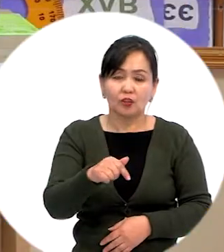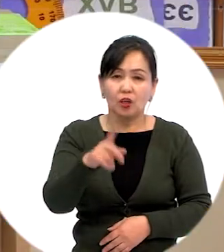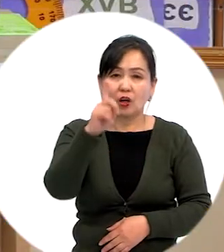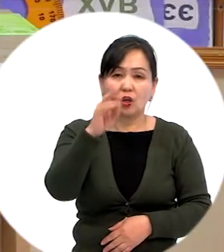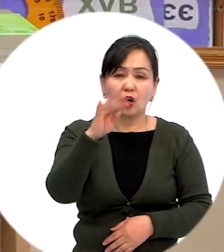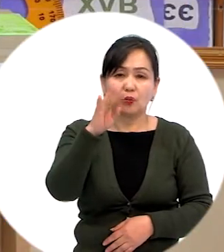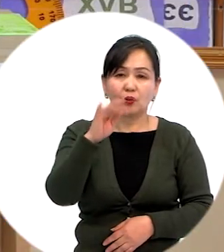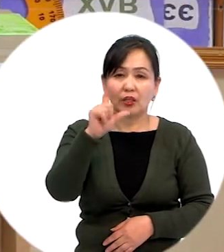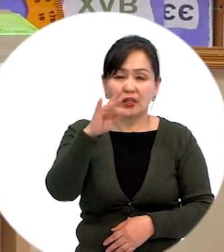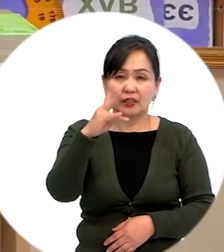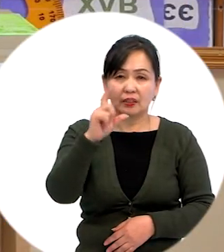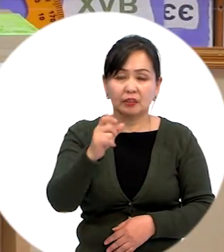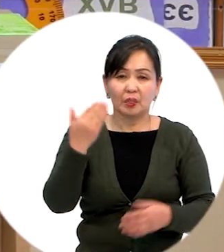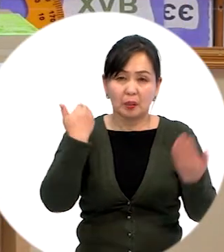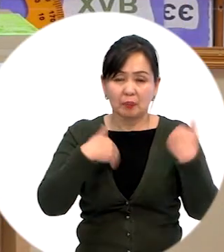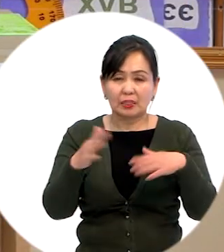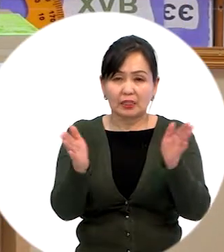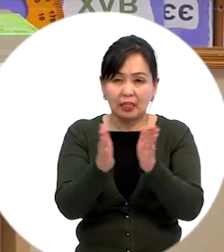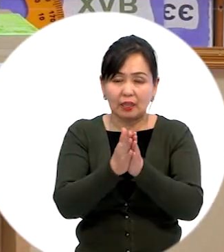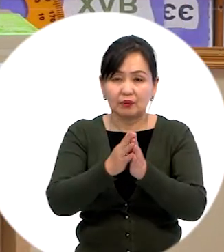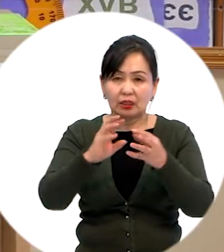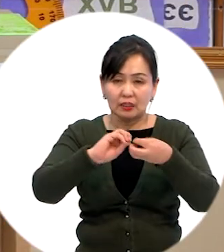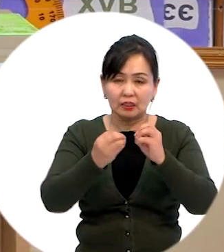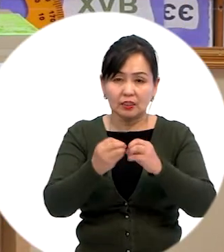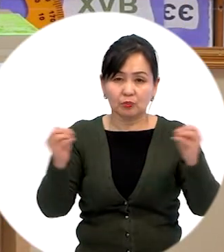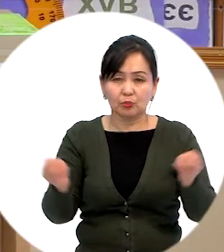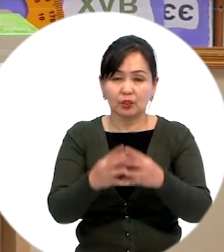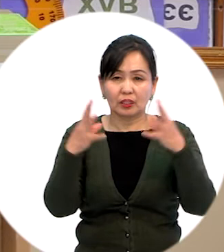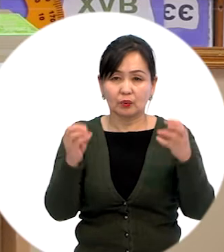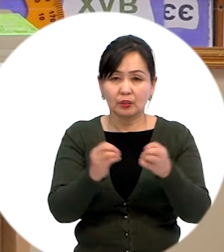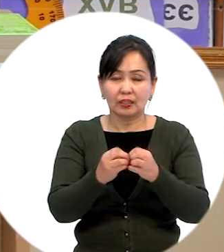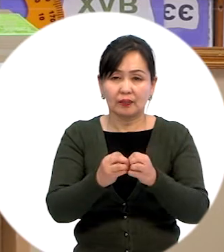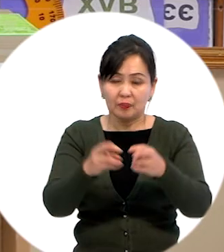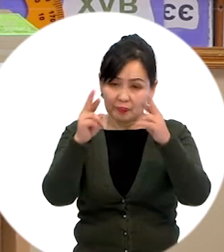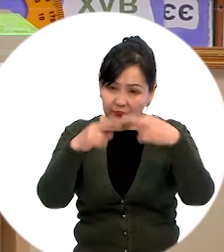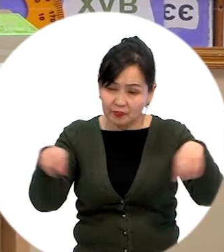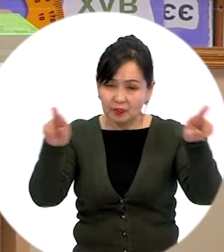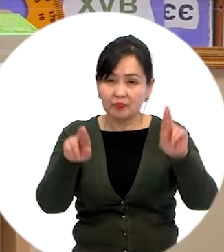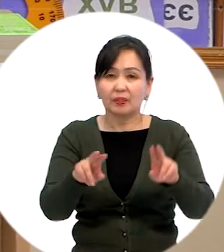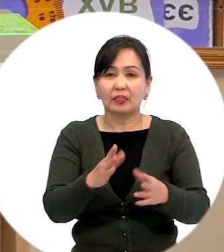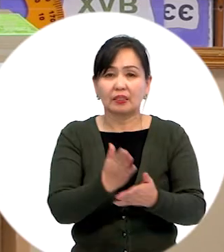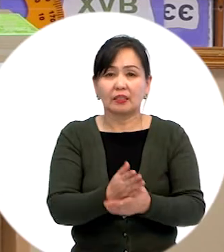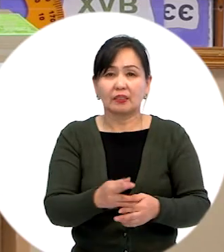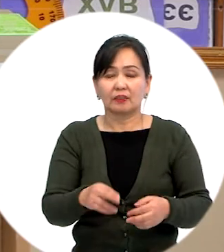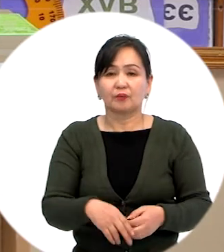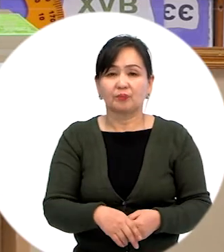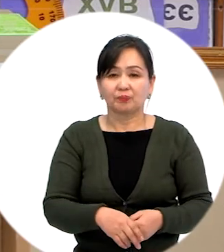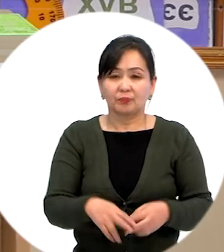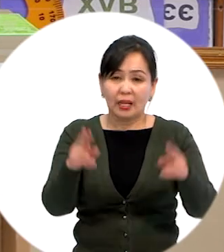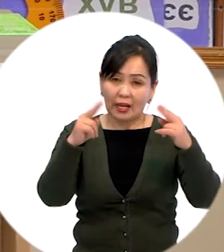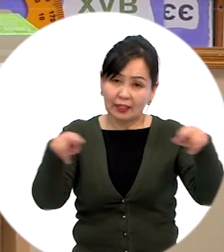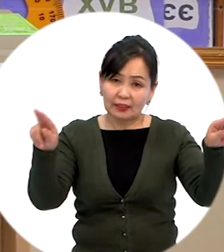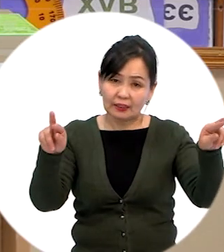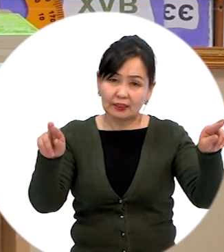За одоо хүүхдүүдээ ховор эрдэнэ багштайгаа хийсэн бүтээлүүдээ дахиж хэдүүлээ англи. За